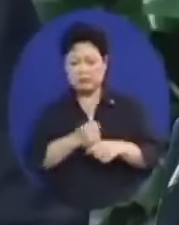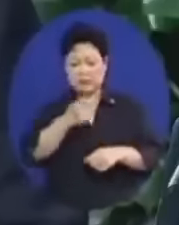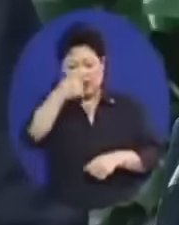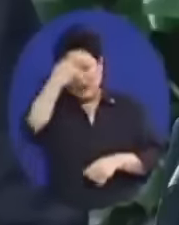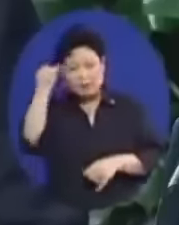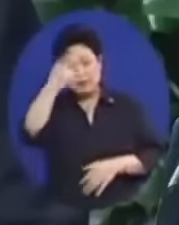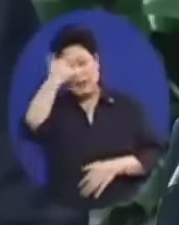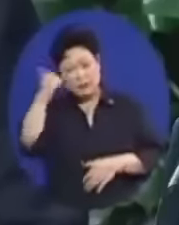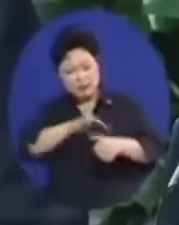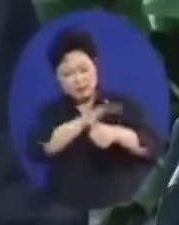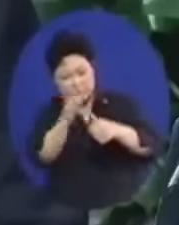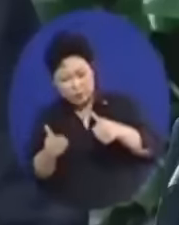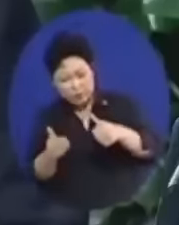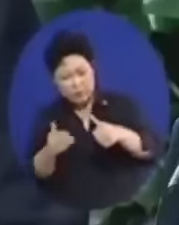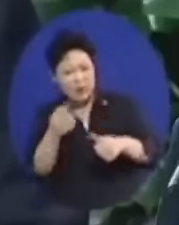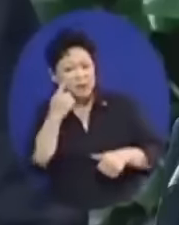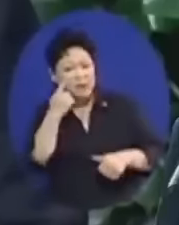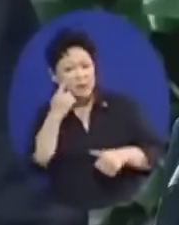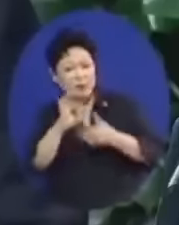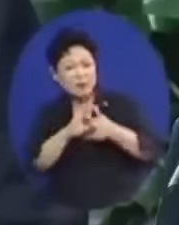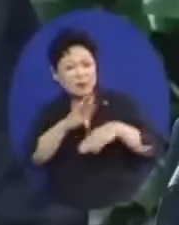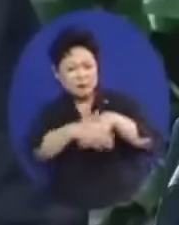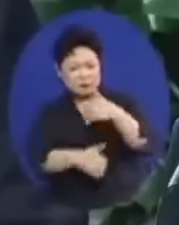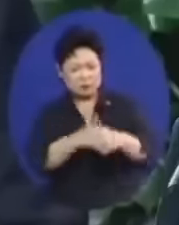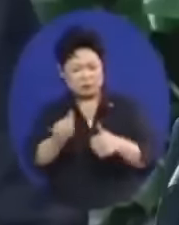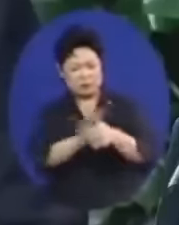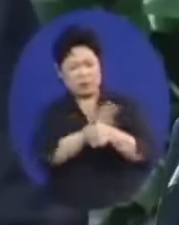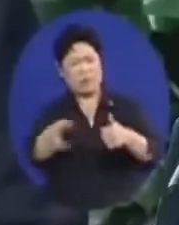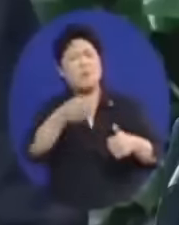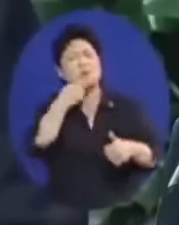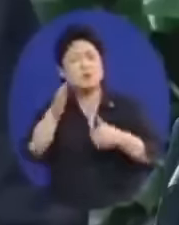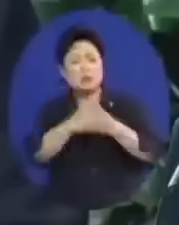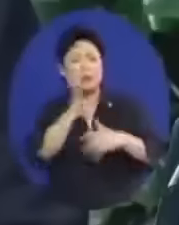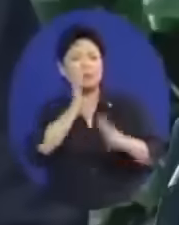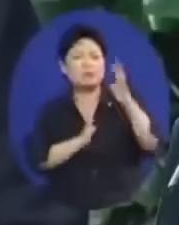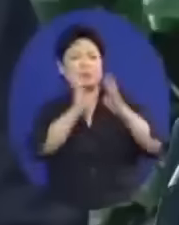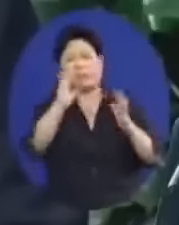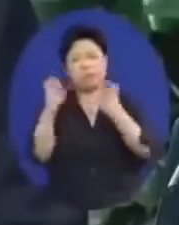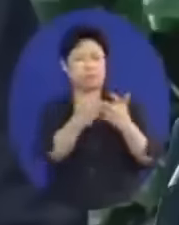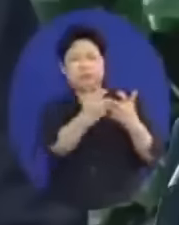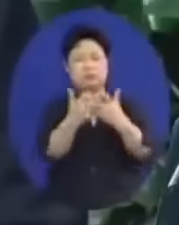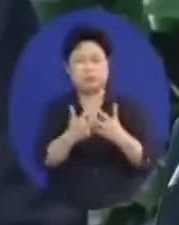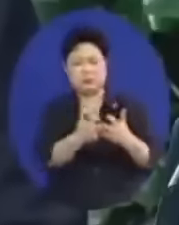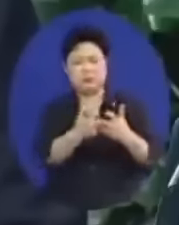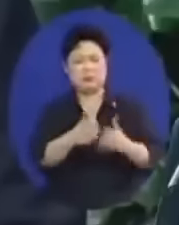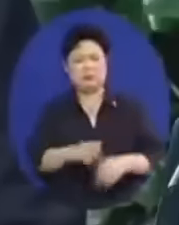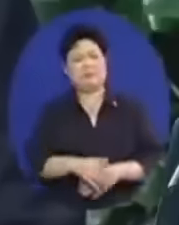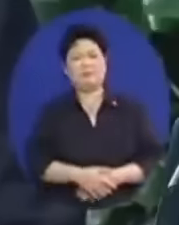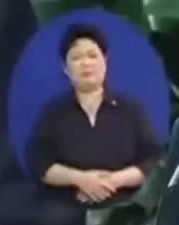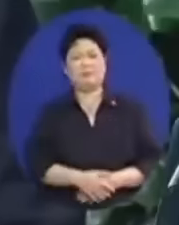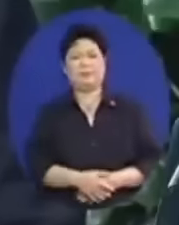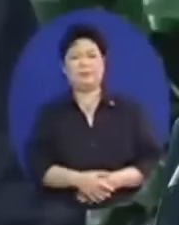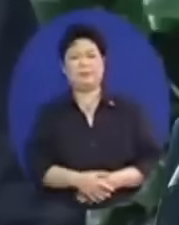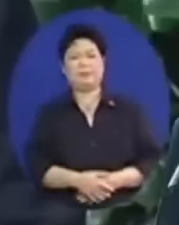가니까 자손들이 다 멀리서 안 돌봐주니까 풀만 무성하게 나있고